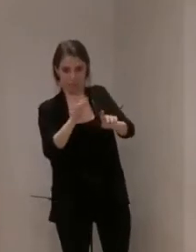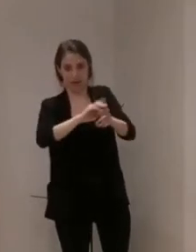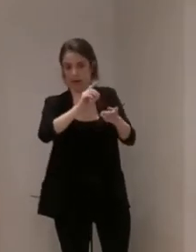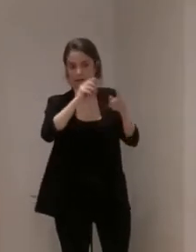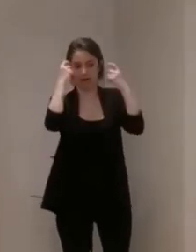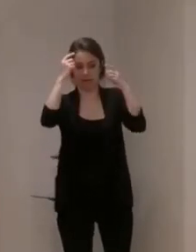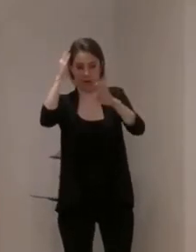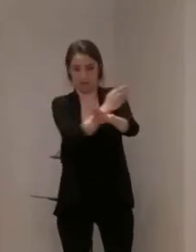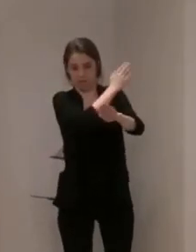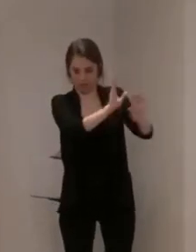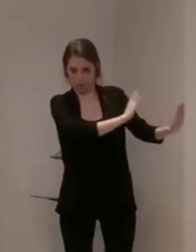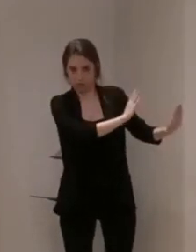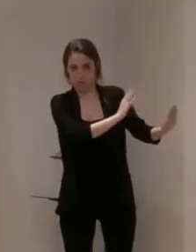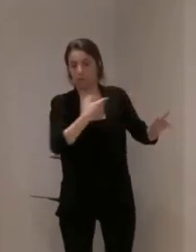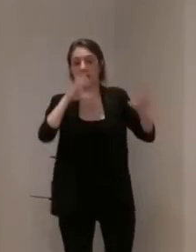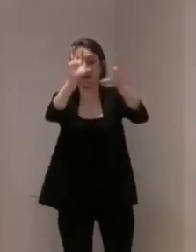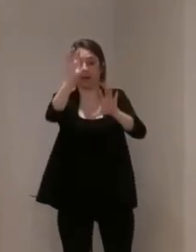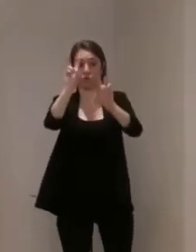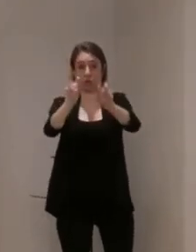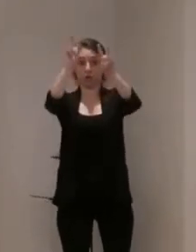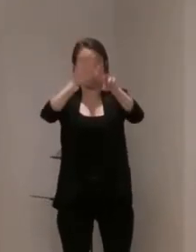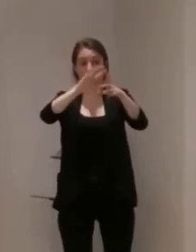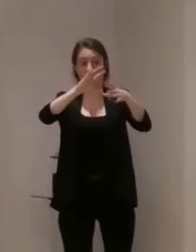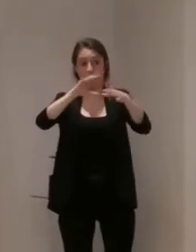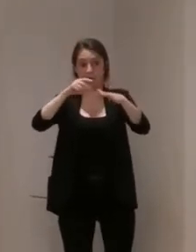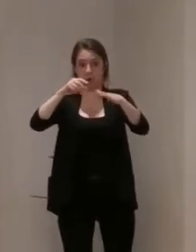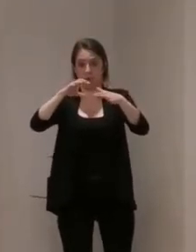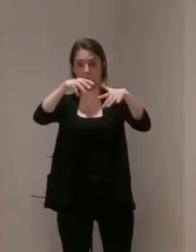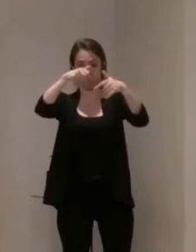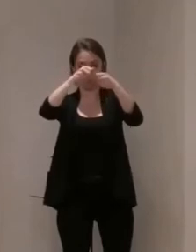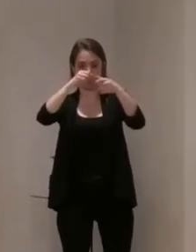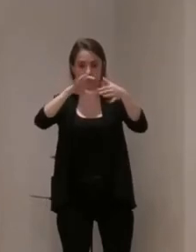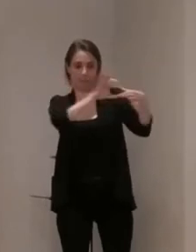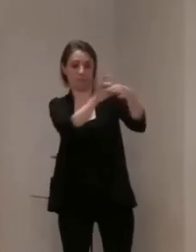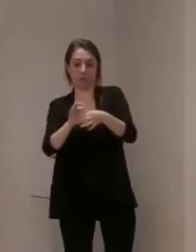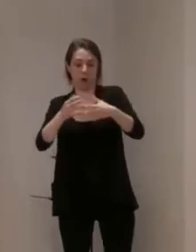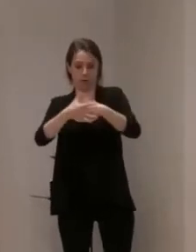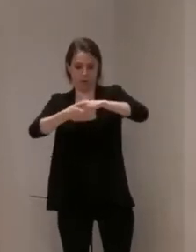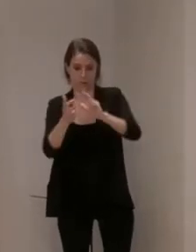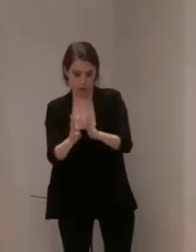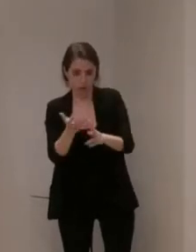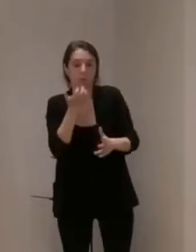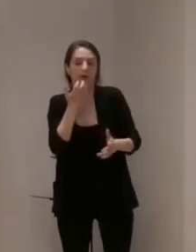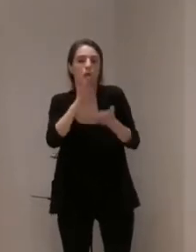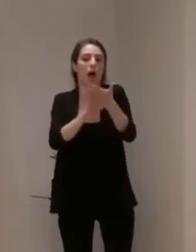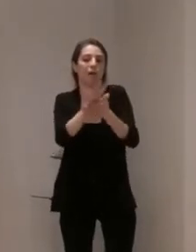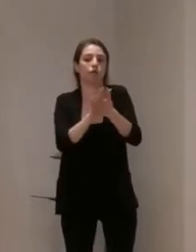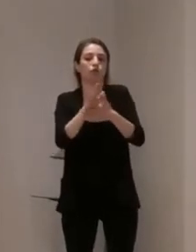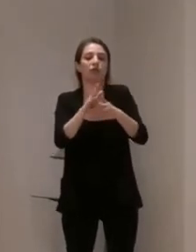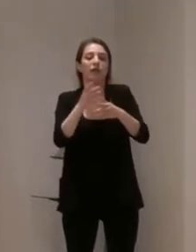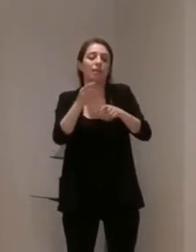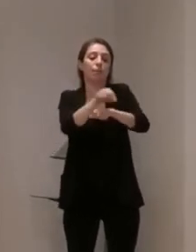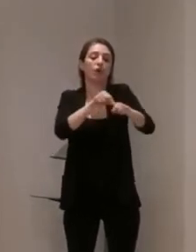repressió i crear un nou estat fortament arrelat amb la democràcia. I per això es parlen, per exemple, de les polítiques de no